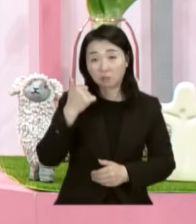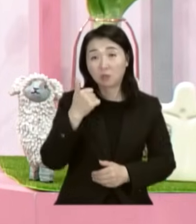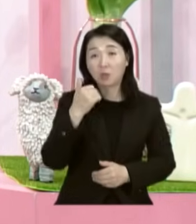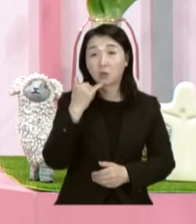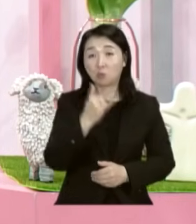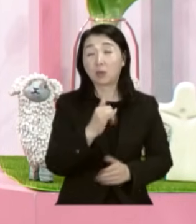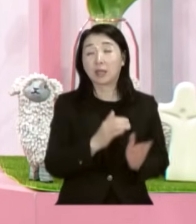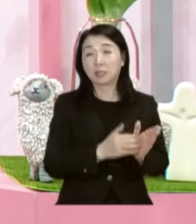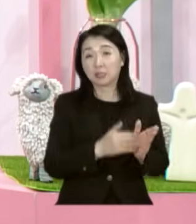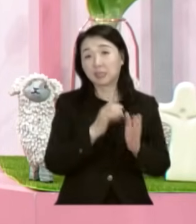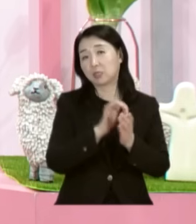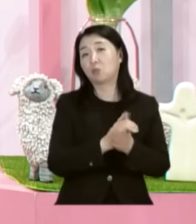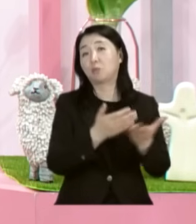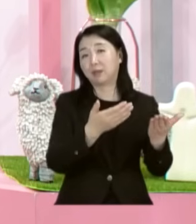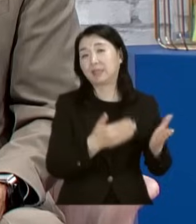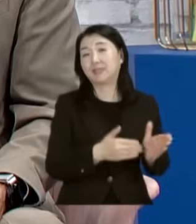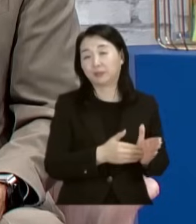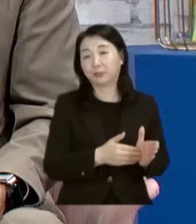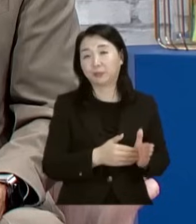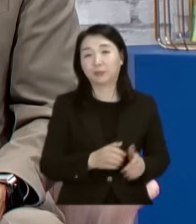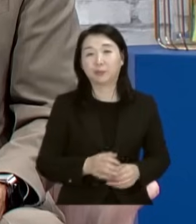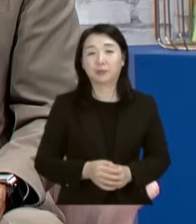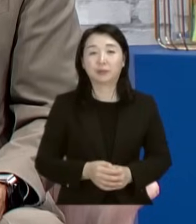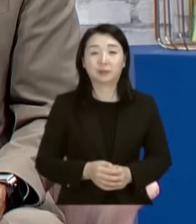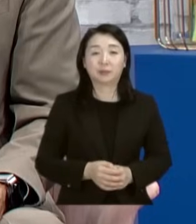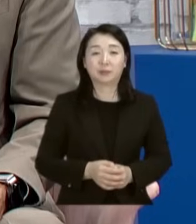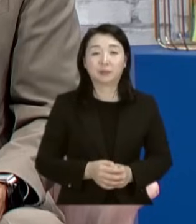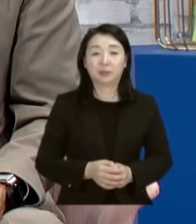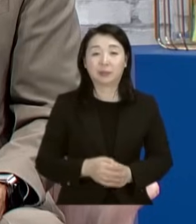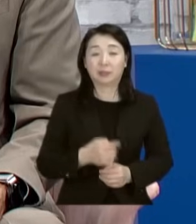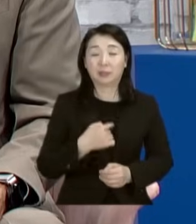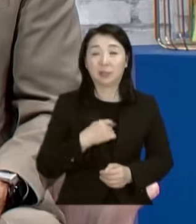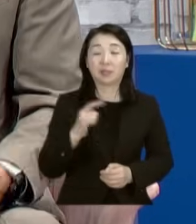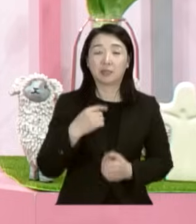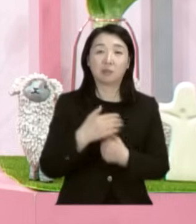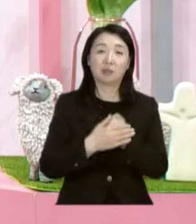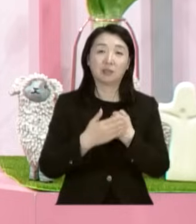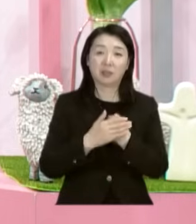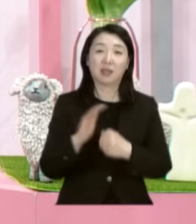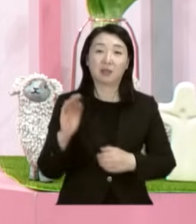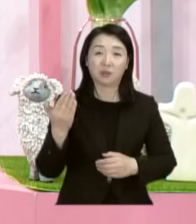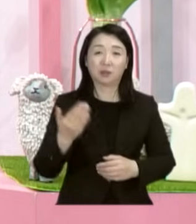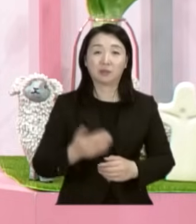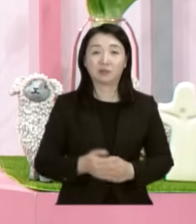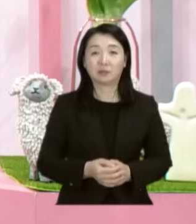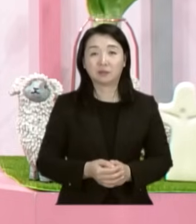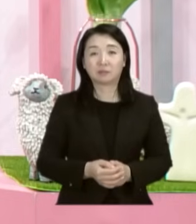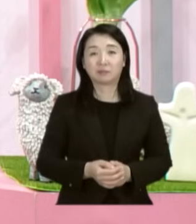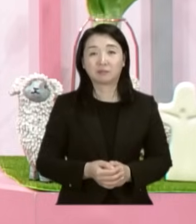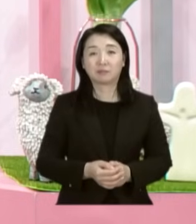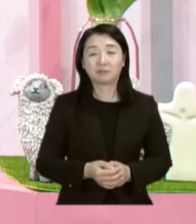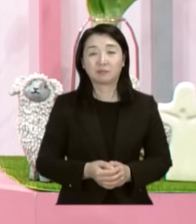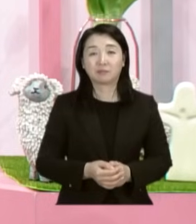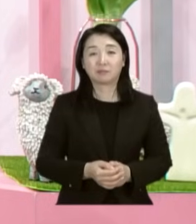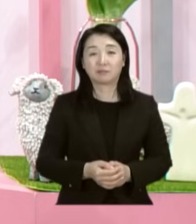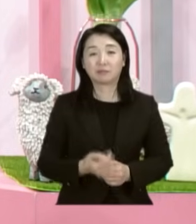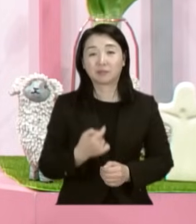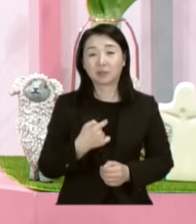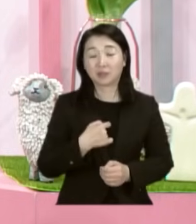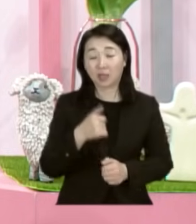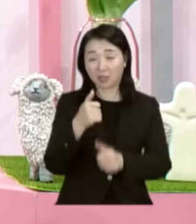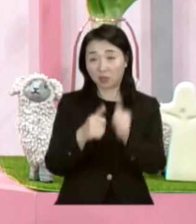목사님한테 통화를 해서 기도를 받았더라고요 아 예 그래서 그게 저한테도 되게 은혜가 됐고 그리고 제가